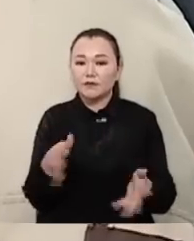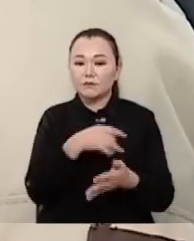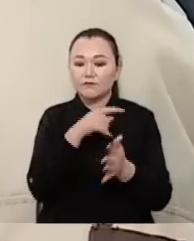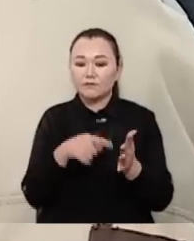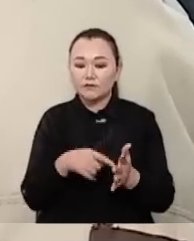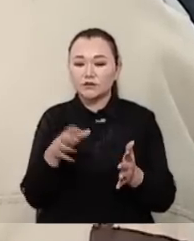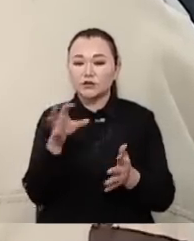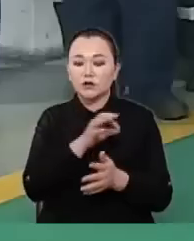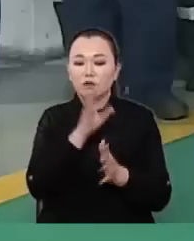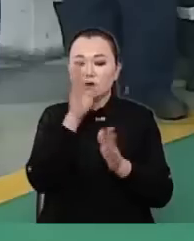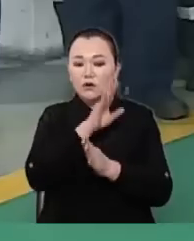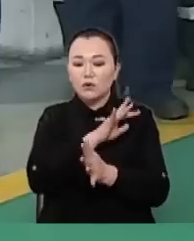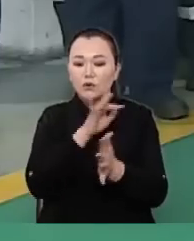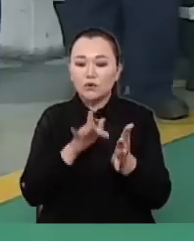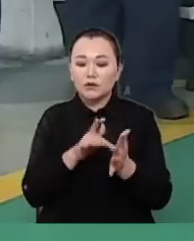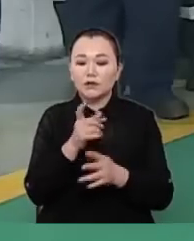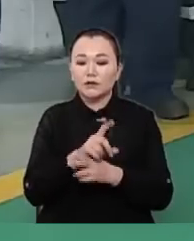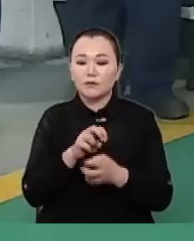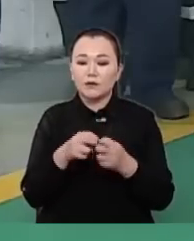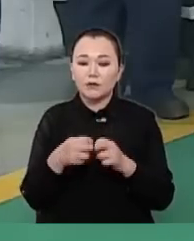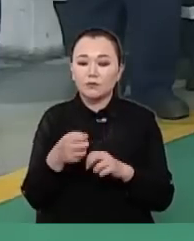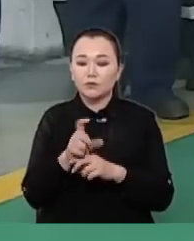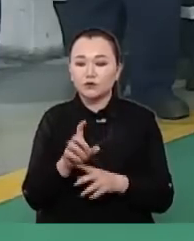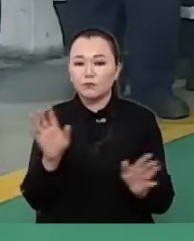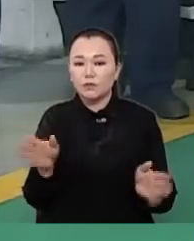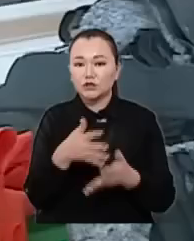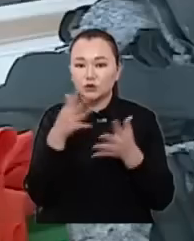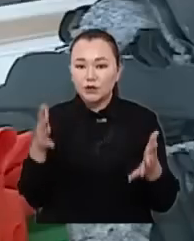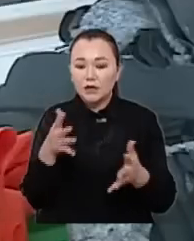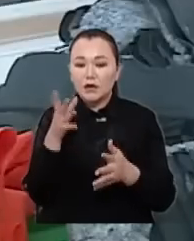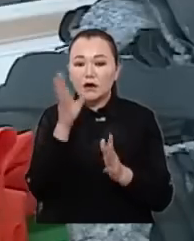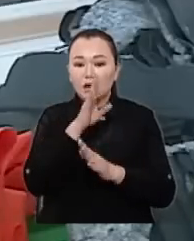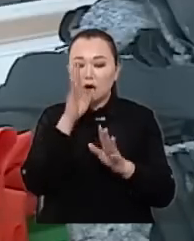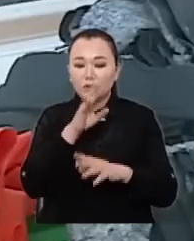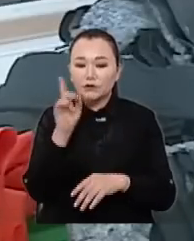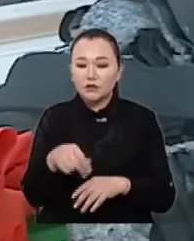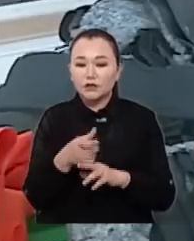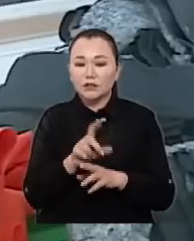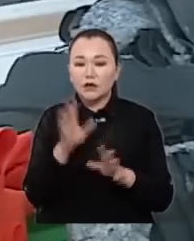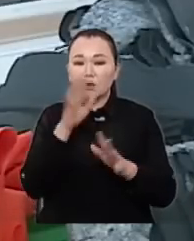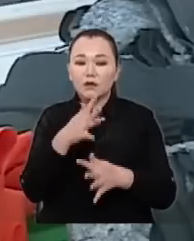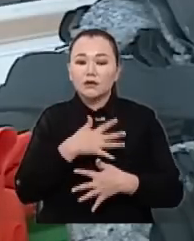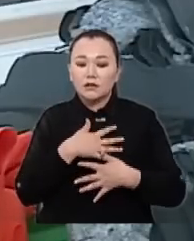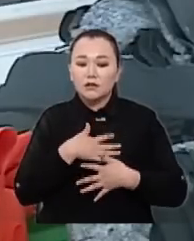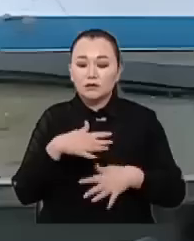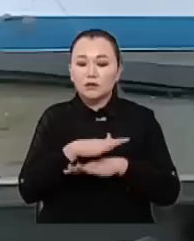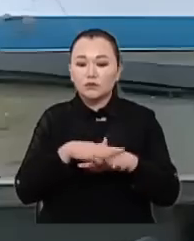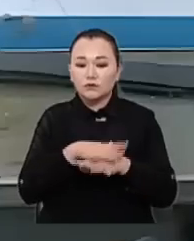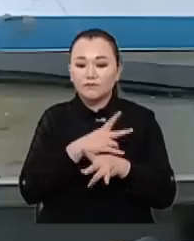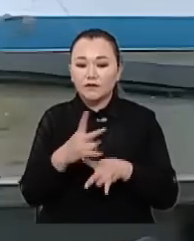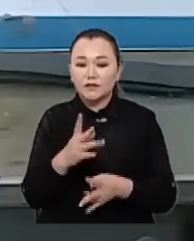үшін қала экологиясы да өзекті проблемаға айналған. Өткені өндірістік қалдықтар ауаны ғана емес, сол ауаны жұтатын елді де улап